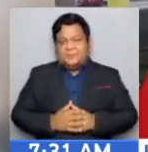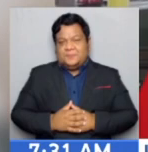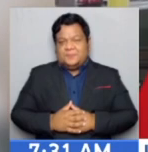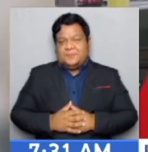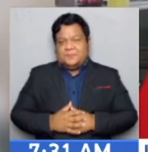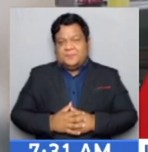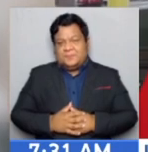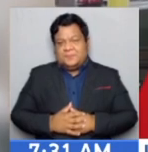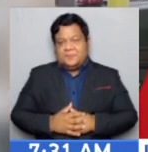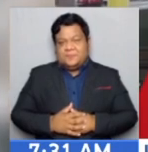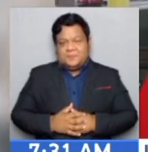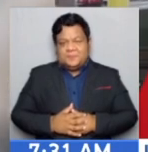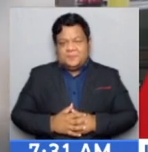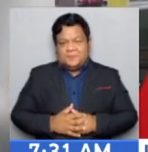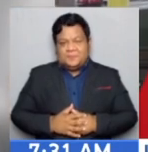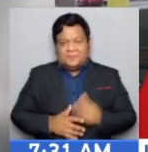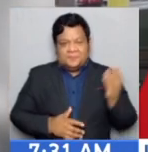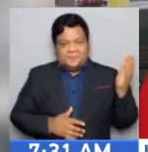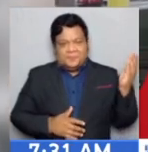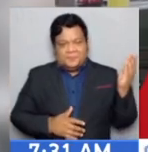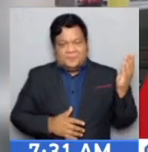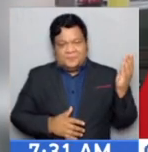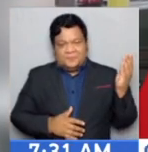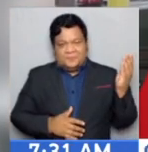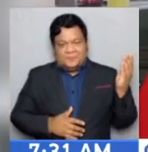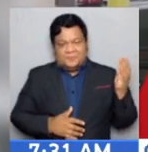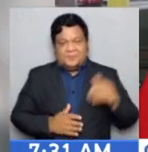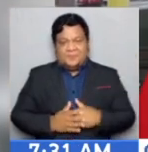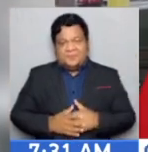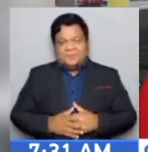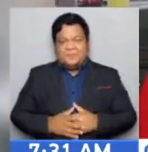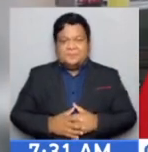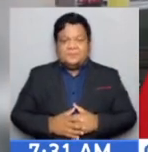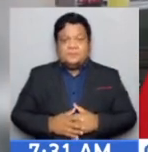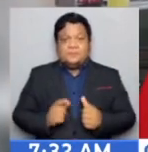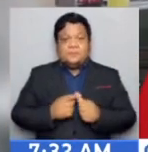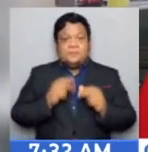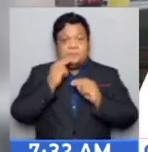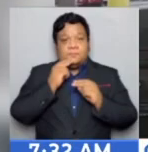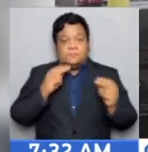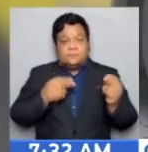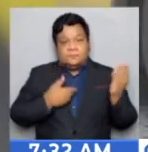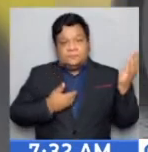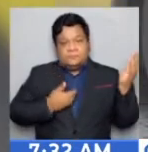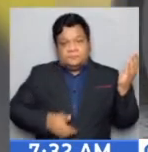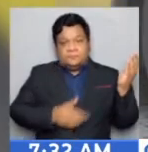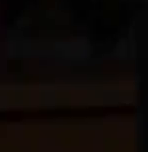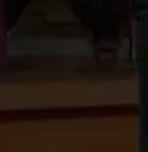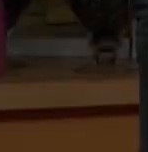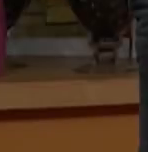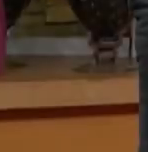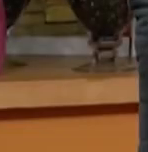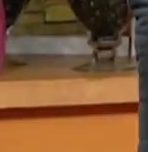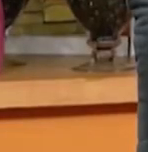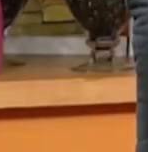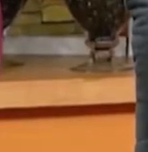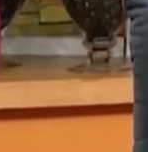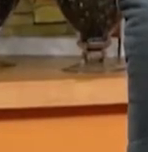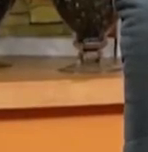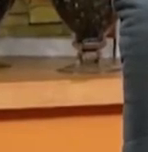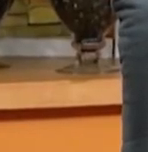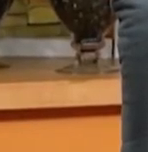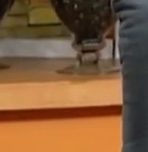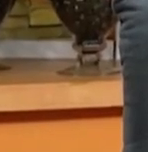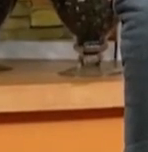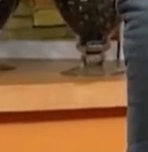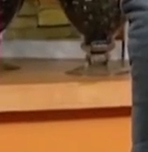175. We're on the bound to BGZ, man. Para sa unang balita, Joseph Morong, buong puso para sa Pilipino. Igan, mauna